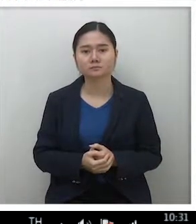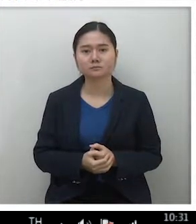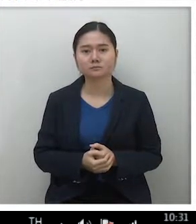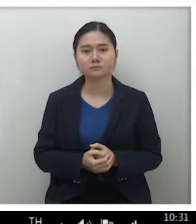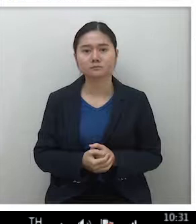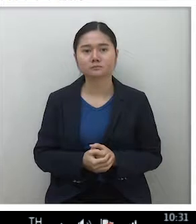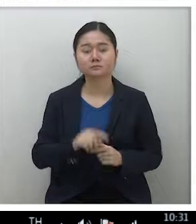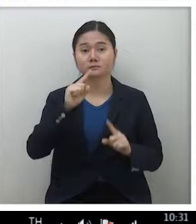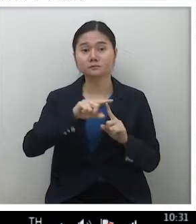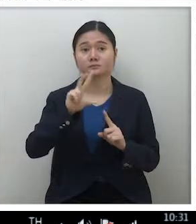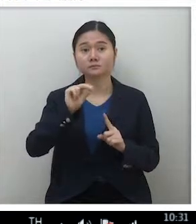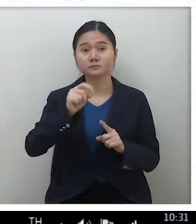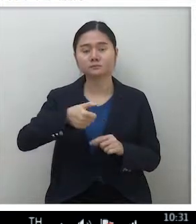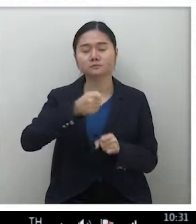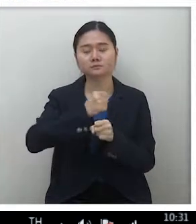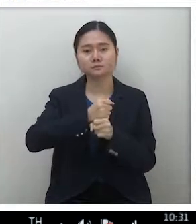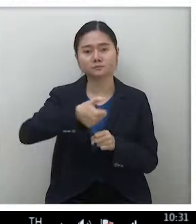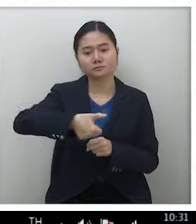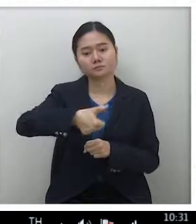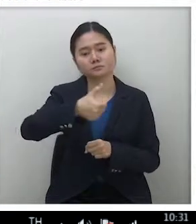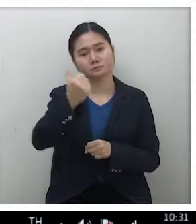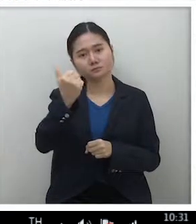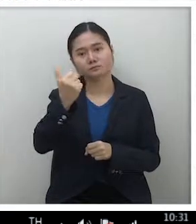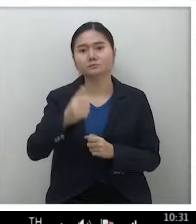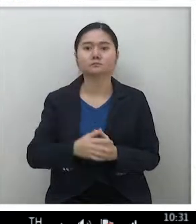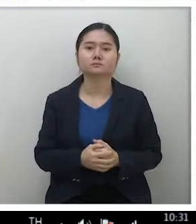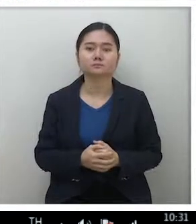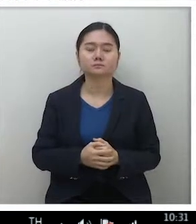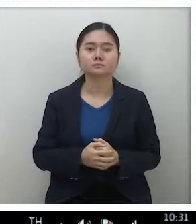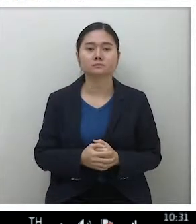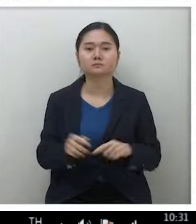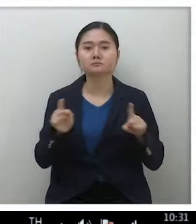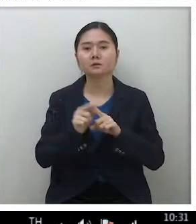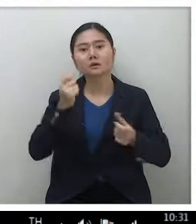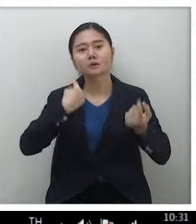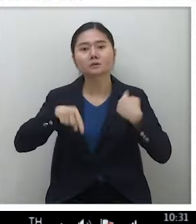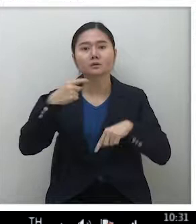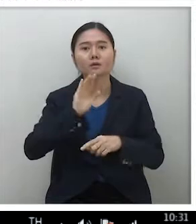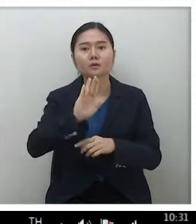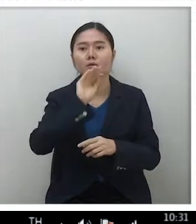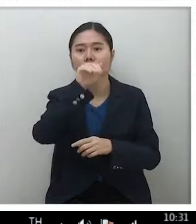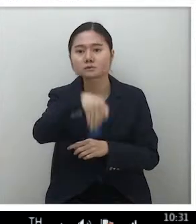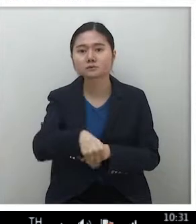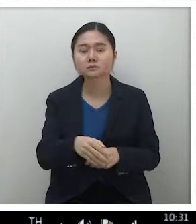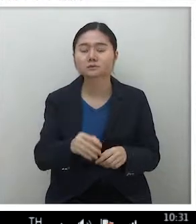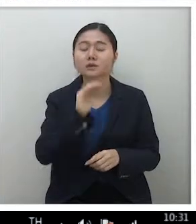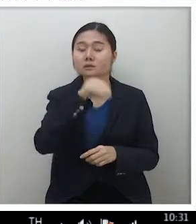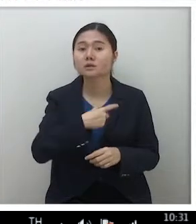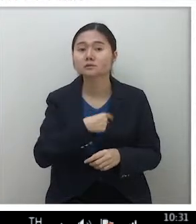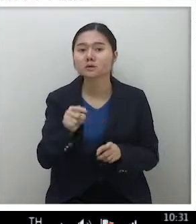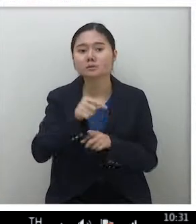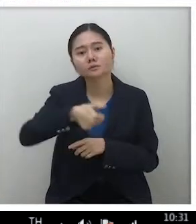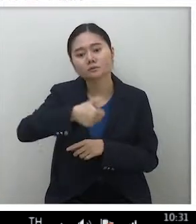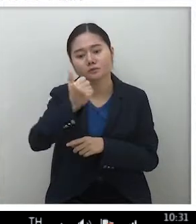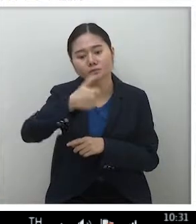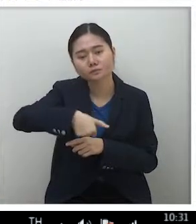เฟรมที่30ก็ยกหัวเขาขึ้นคือมันเป็นแอคชั่นธรรมดาของช้างนะช้างก็ชอบผงกหั